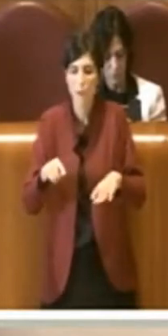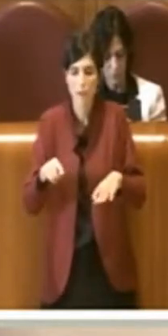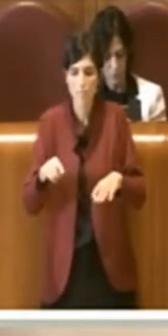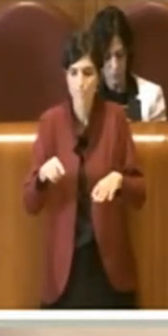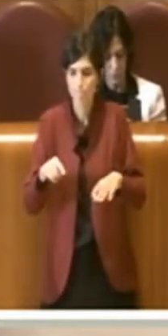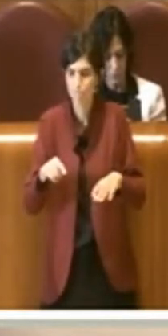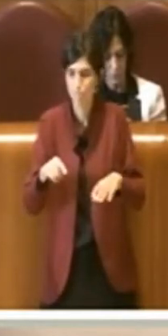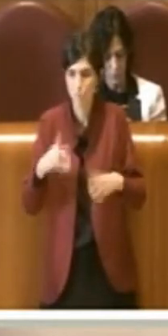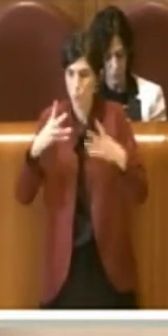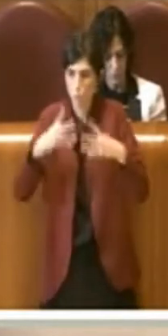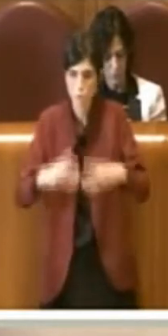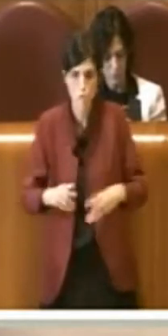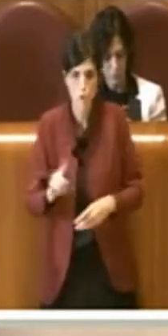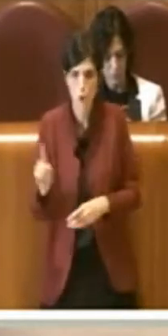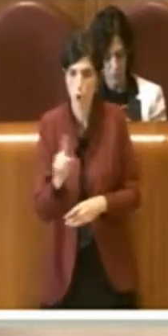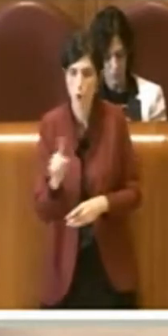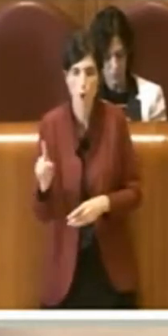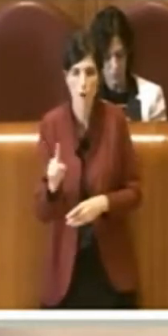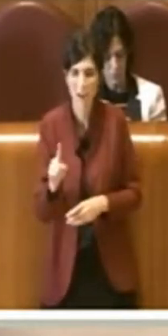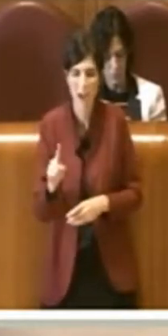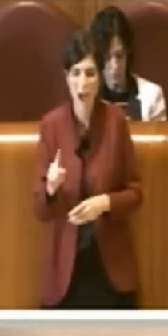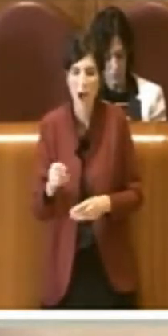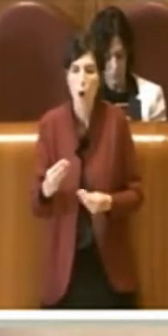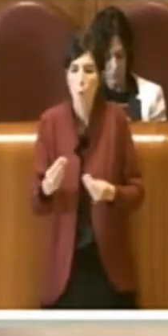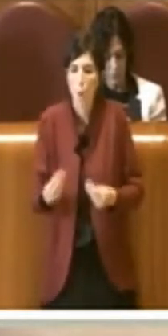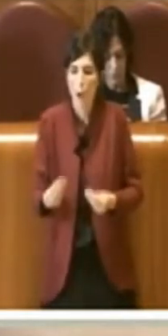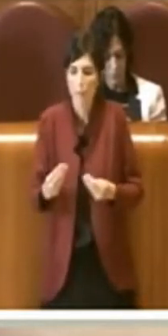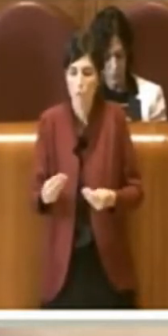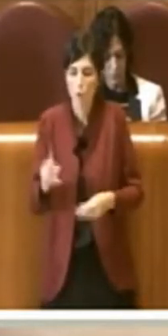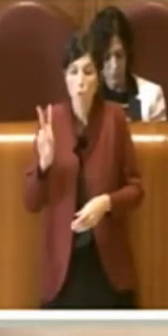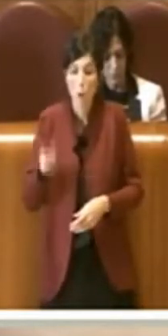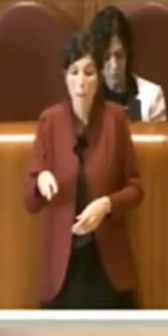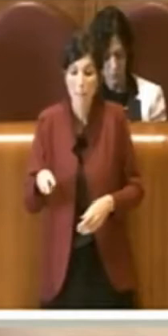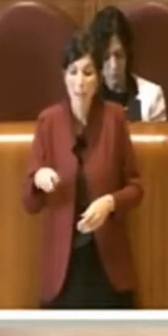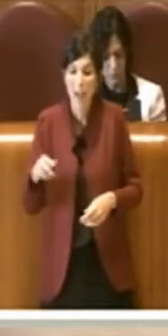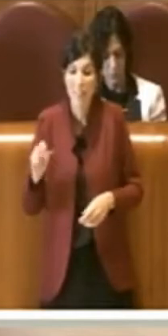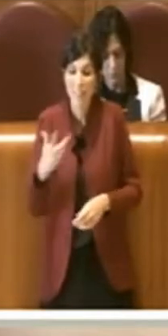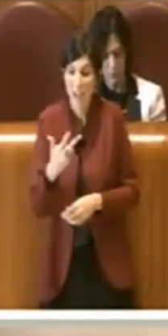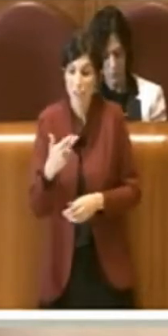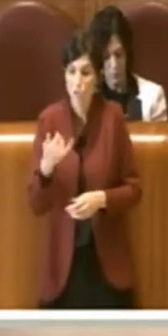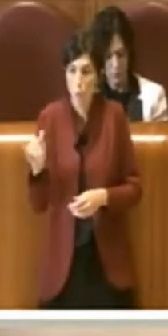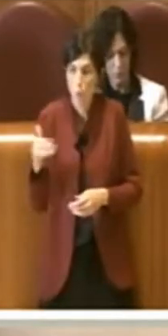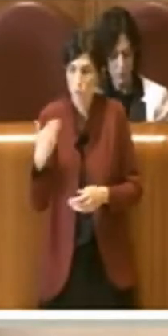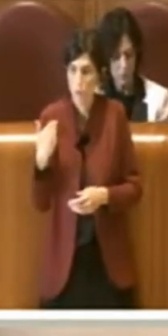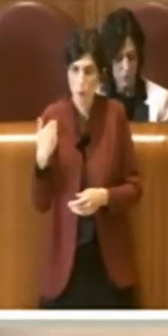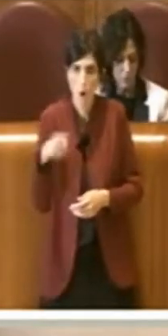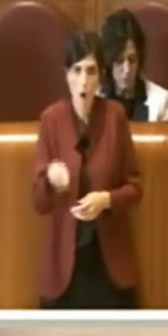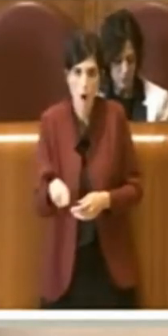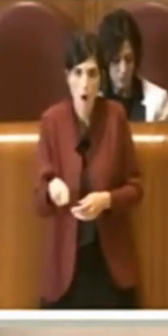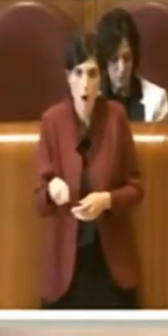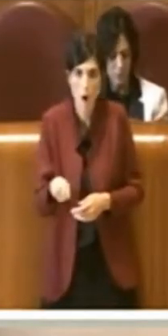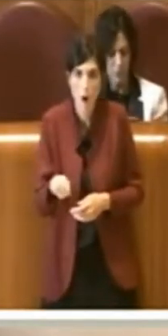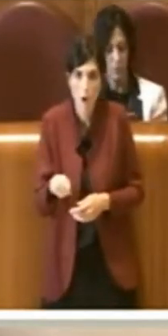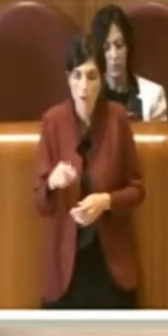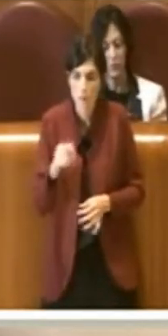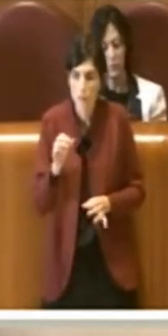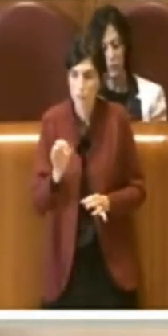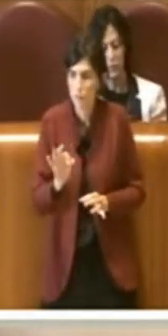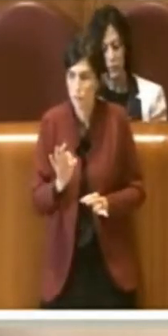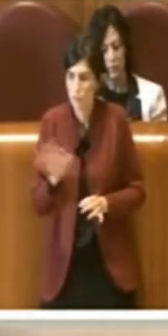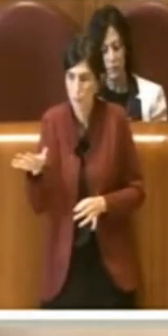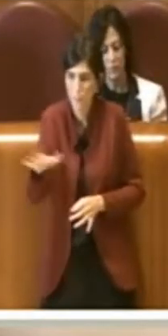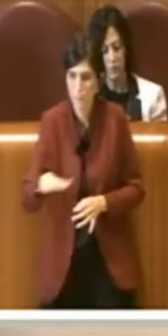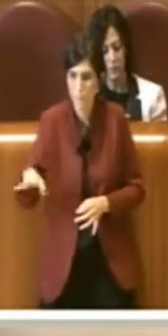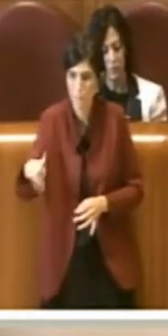2013. Sì, è vero, il piano rifiuti l'ha fatto la Polverini nel 2012 e scadeva nel 2018. Ma si era incentrato tutto su